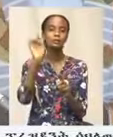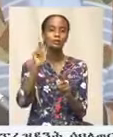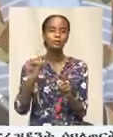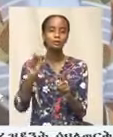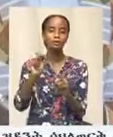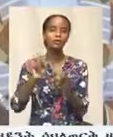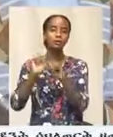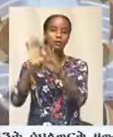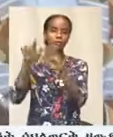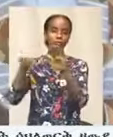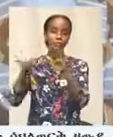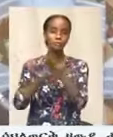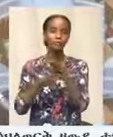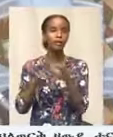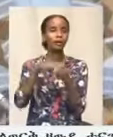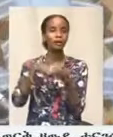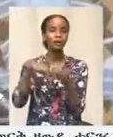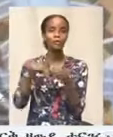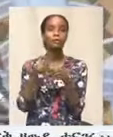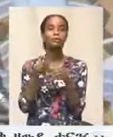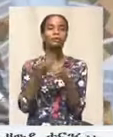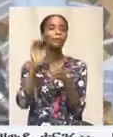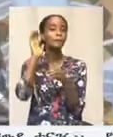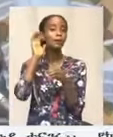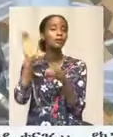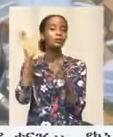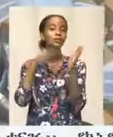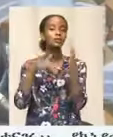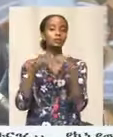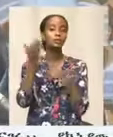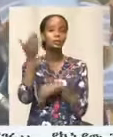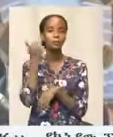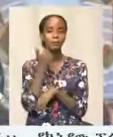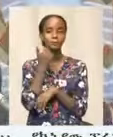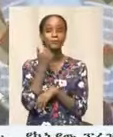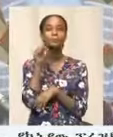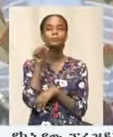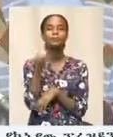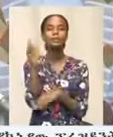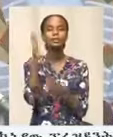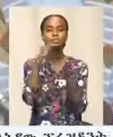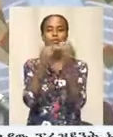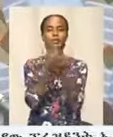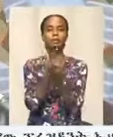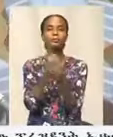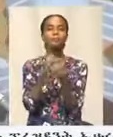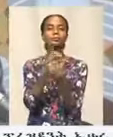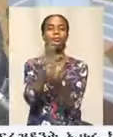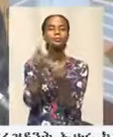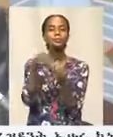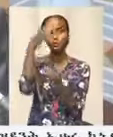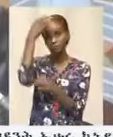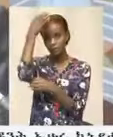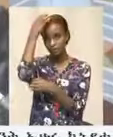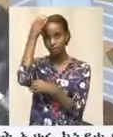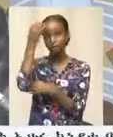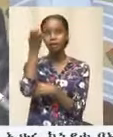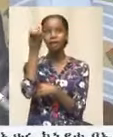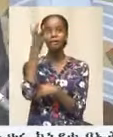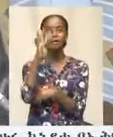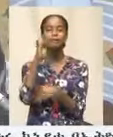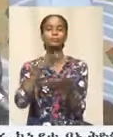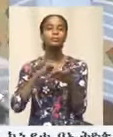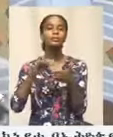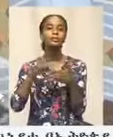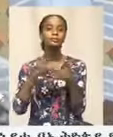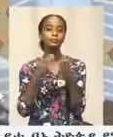ያለው አካባቢ የመደመጥ ችግር ነበረበት። ይህንን ችግር ለመፍታት የክልሉ መንግስት ከ14 ሚሊዮን ብር